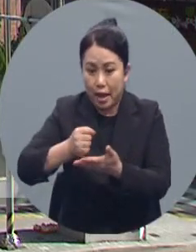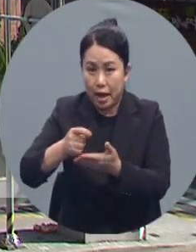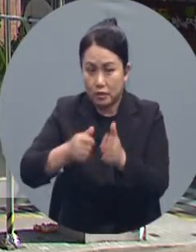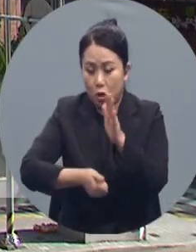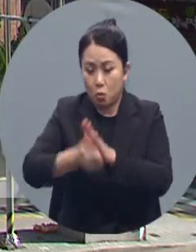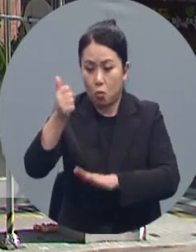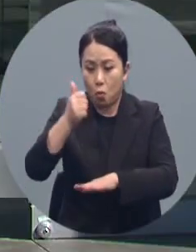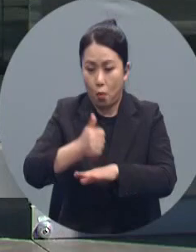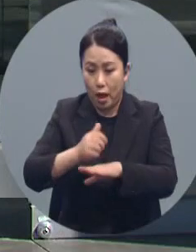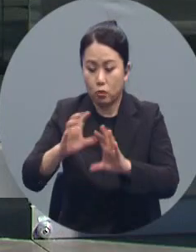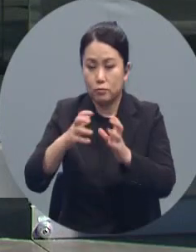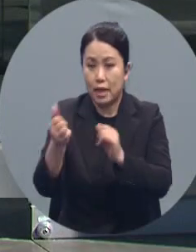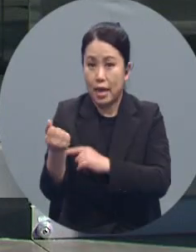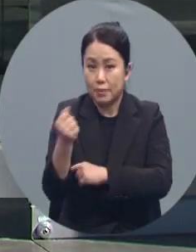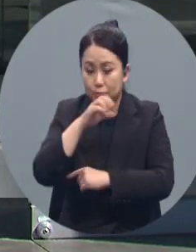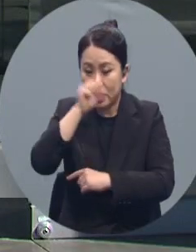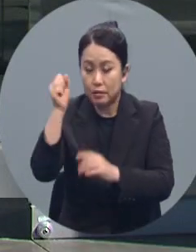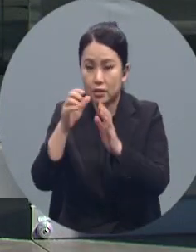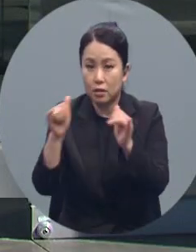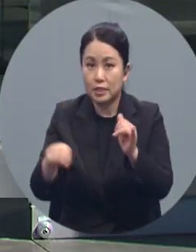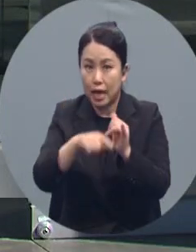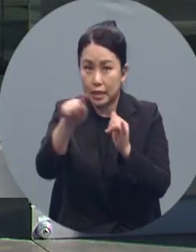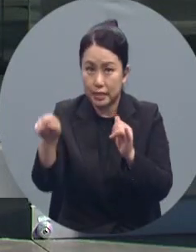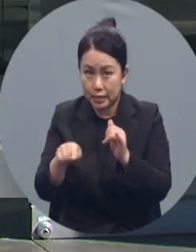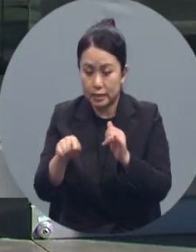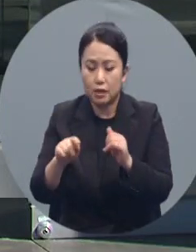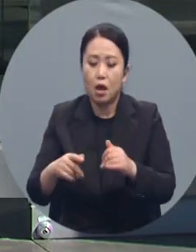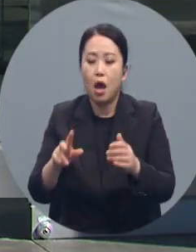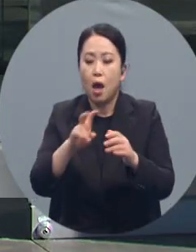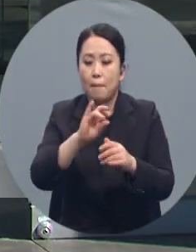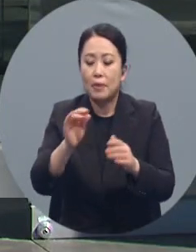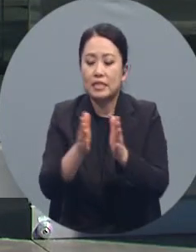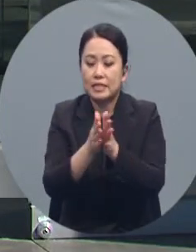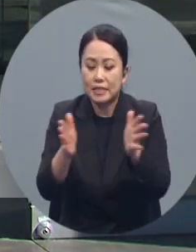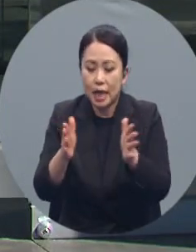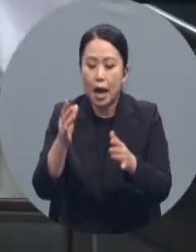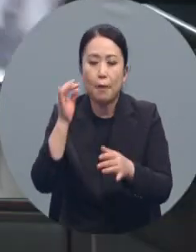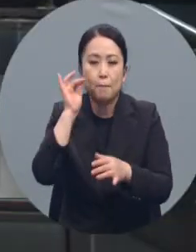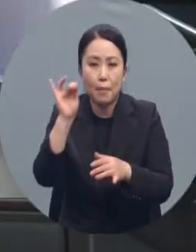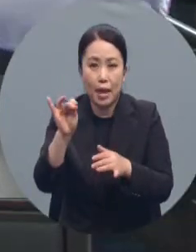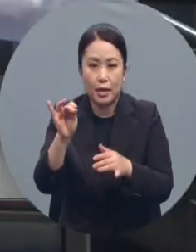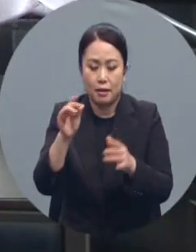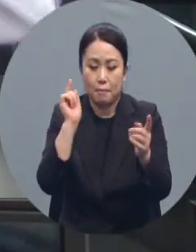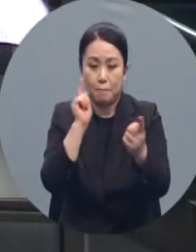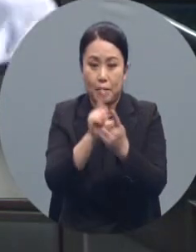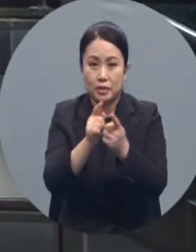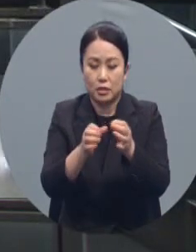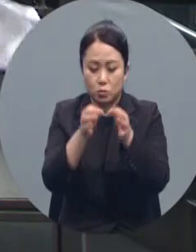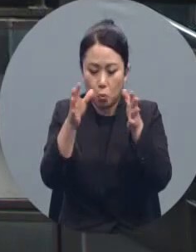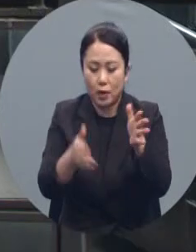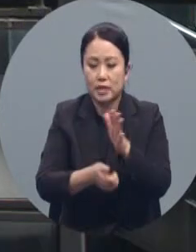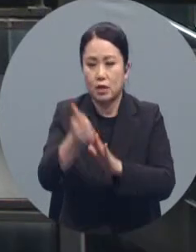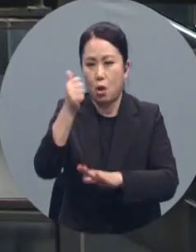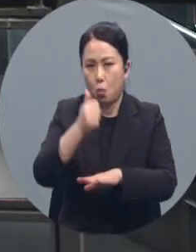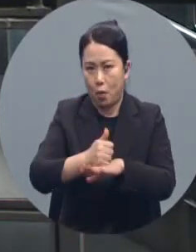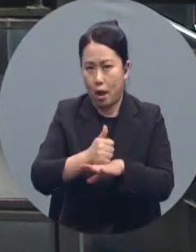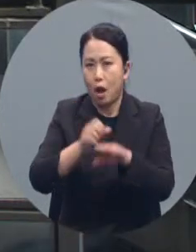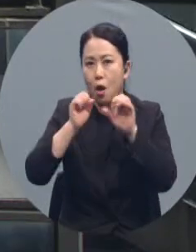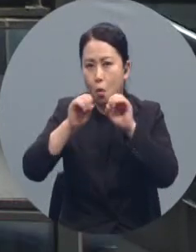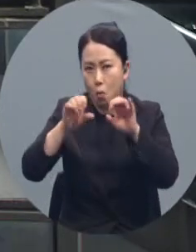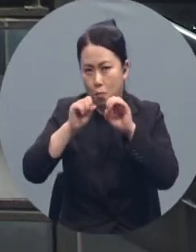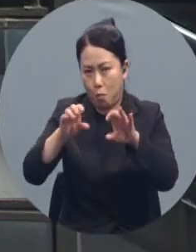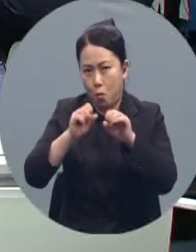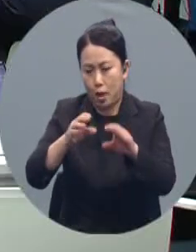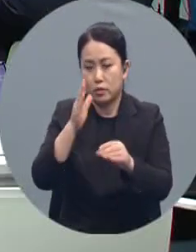국민의힘 당선자들은 민선 8기 출범 100일을 맞아 그간의 성과 홍보에 나서며 야당의 공세 차단에 주력하고